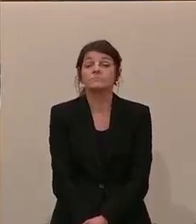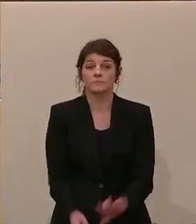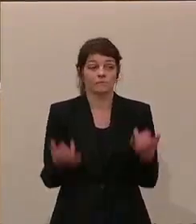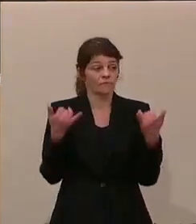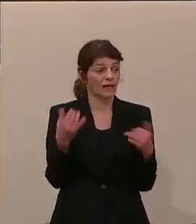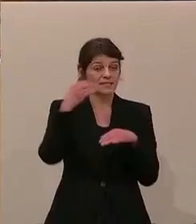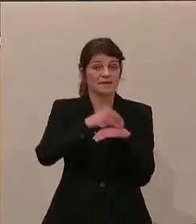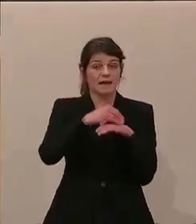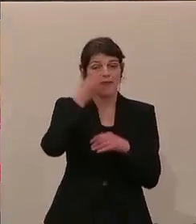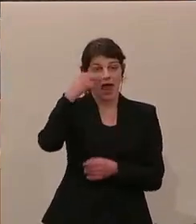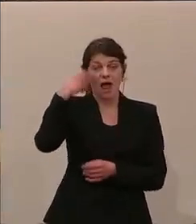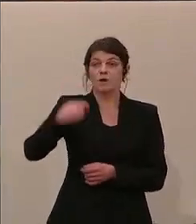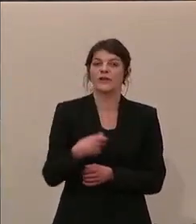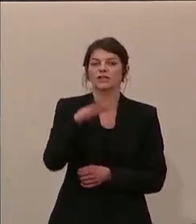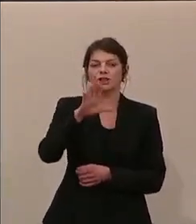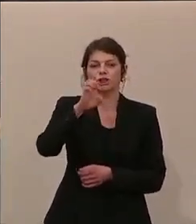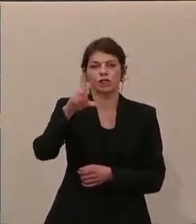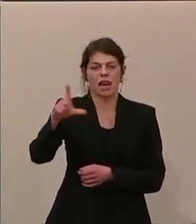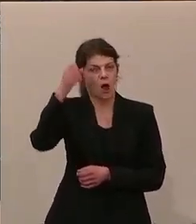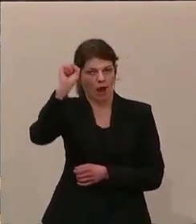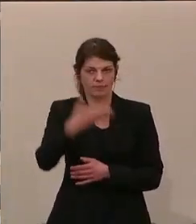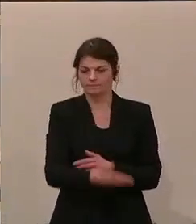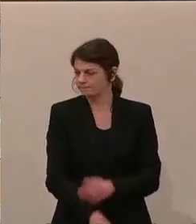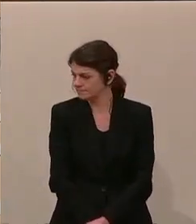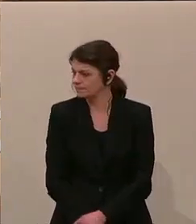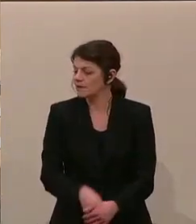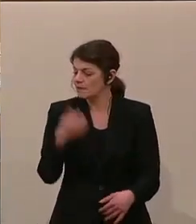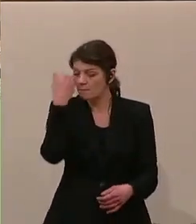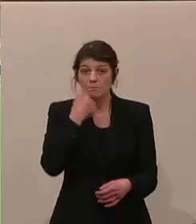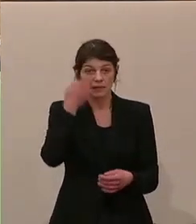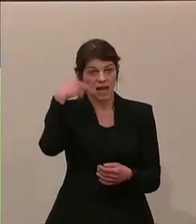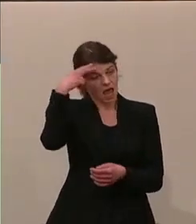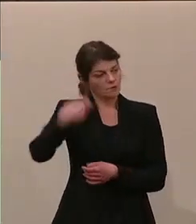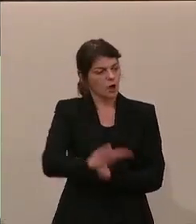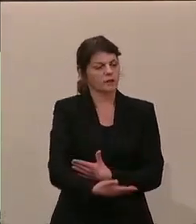Die Regierung sichere den Standort nachhaltig ab, so Wolfgang Klinger von der FPÖ. Und am